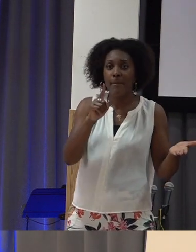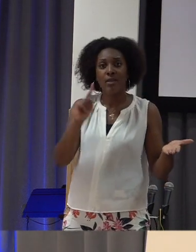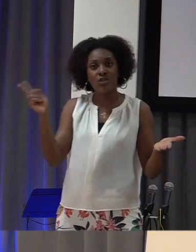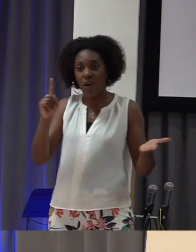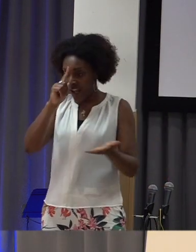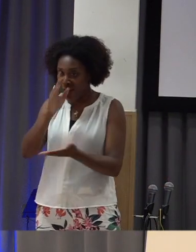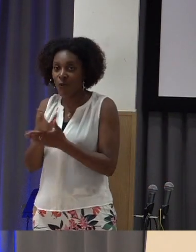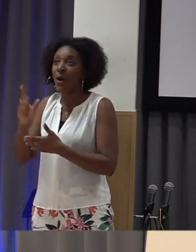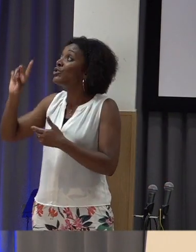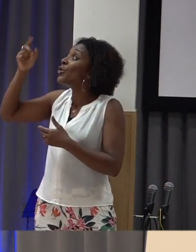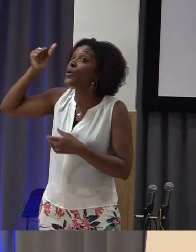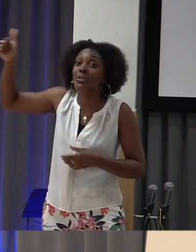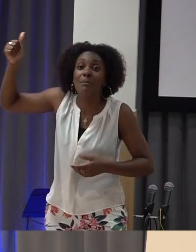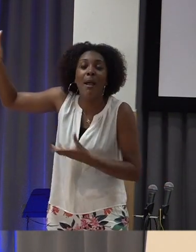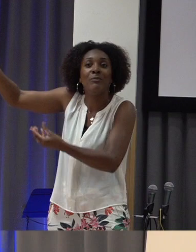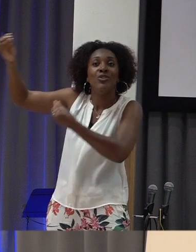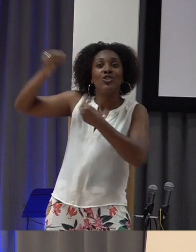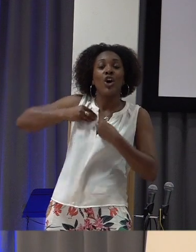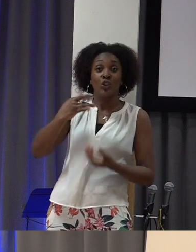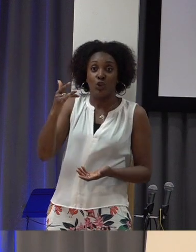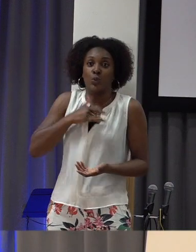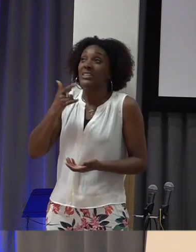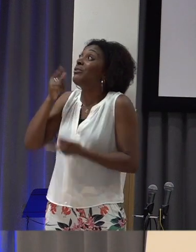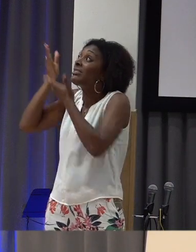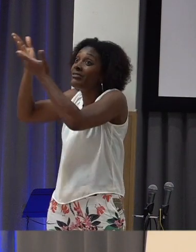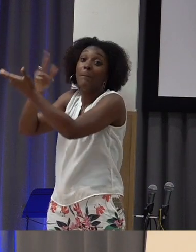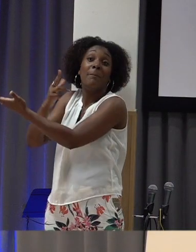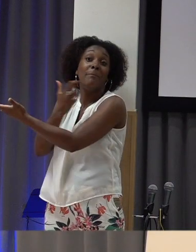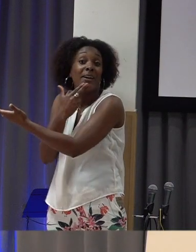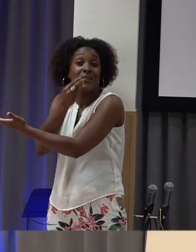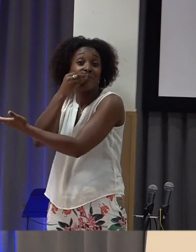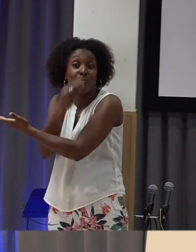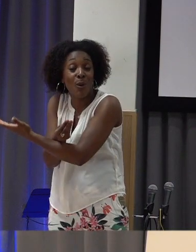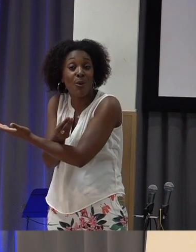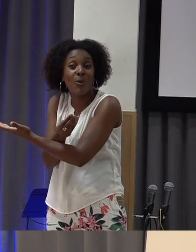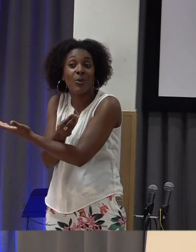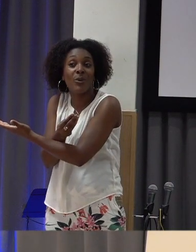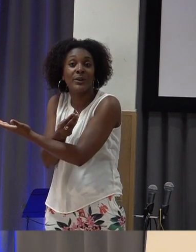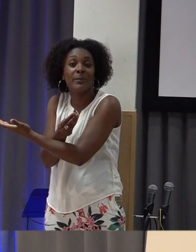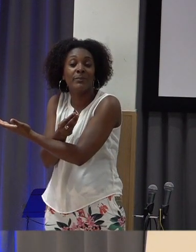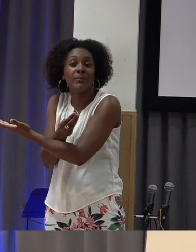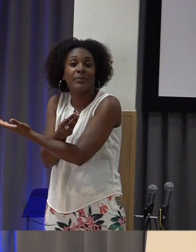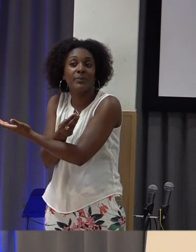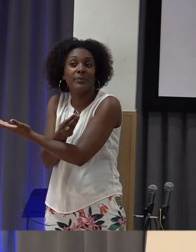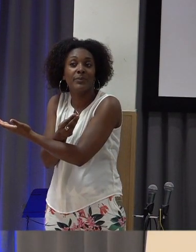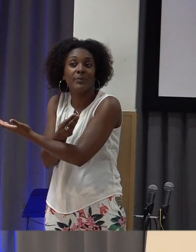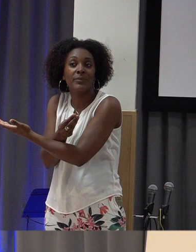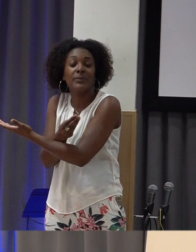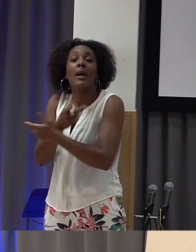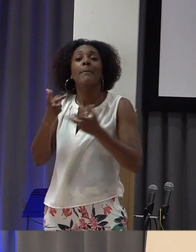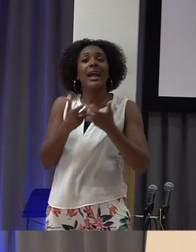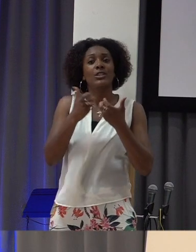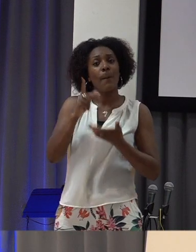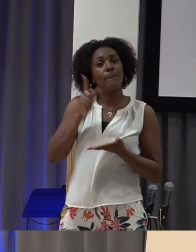un message reçu de Dieu, dont il ne peut disposer à sa guise. D'où, par exemple, la fermeté d'un apôtre